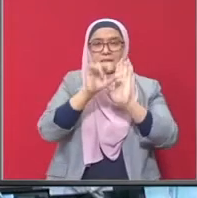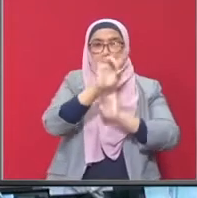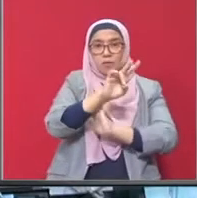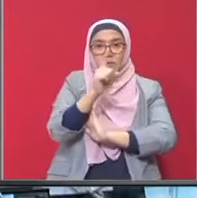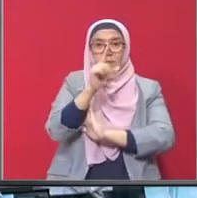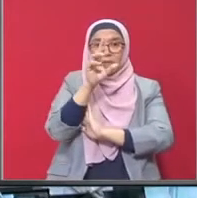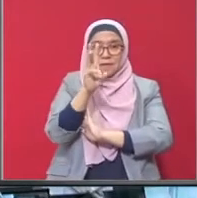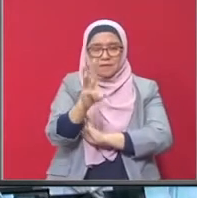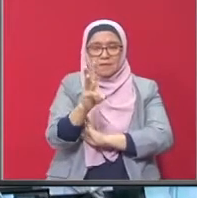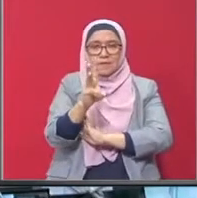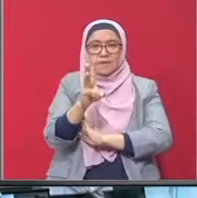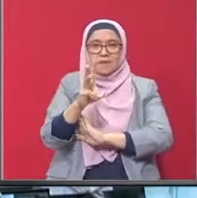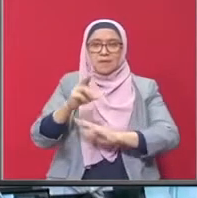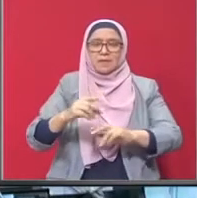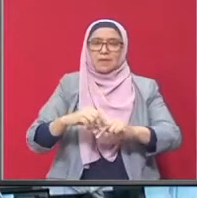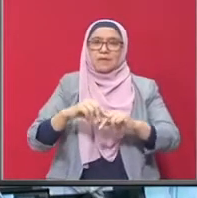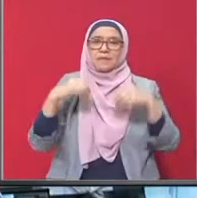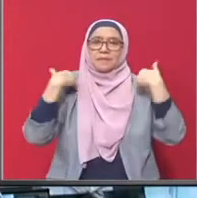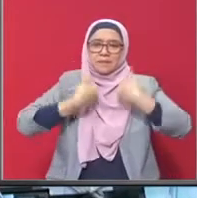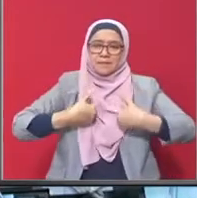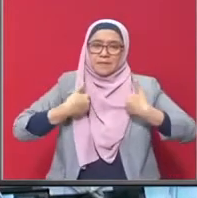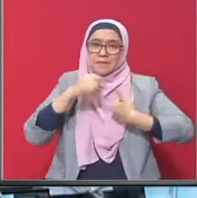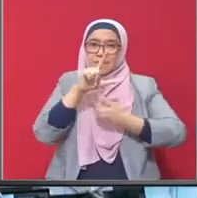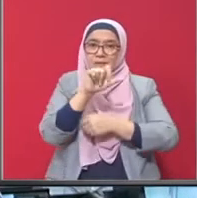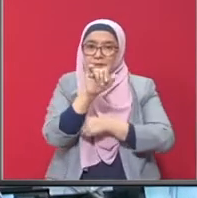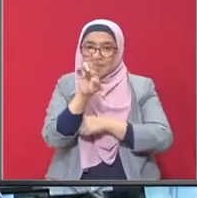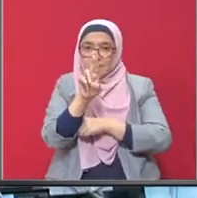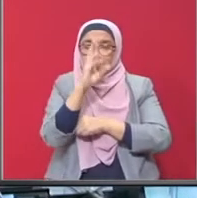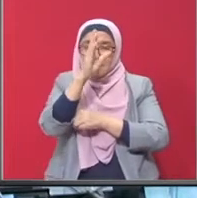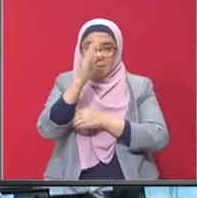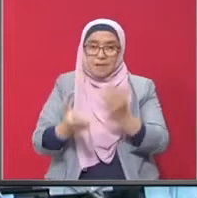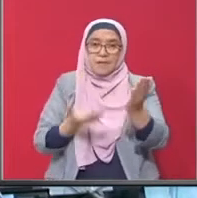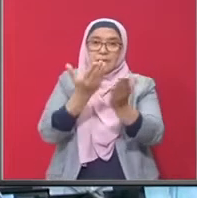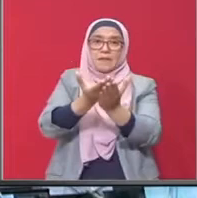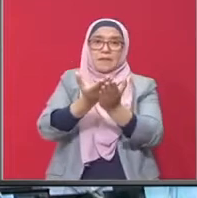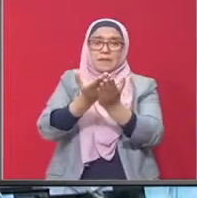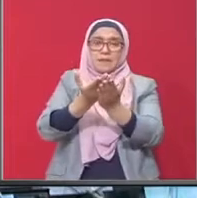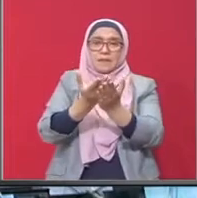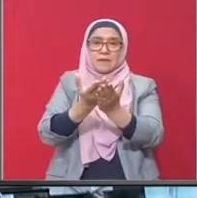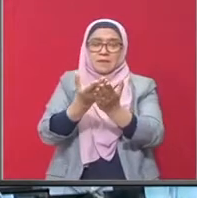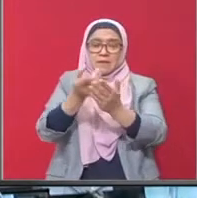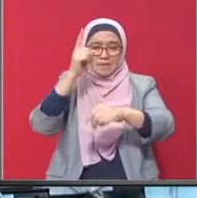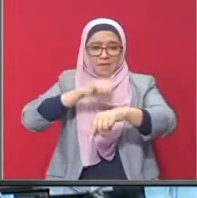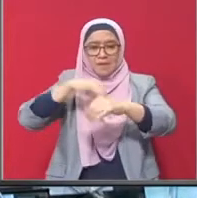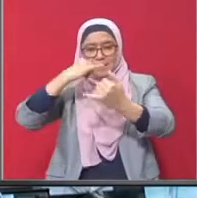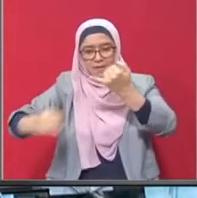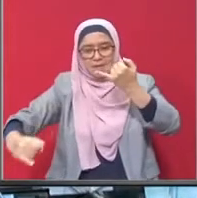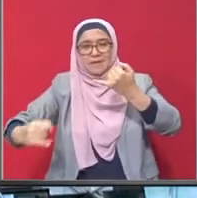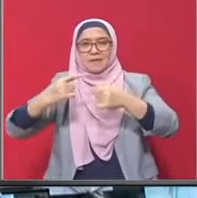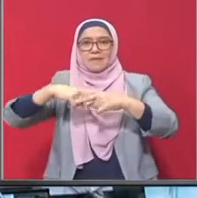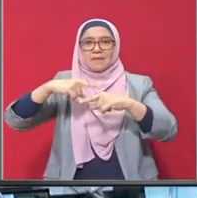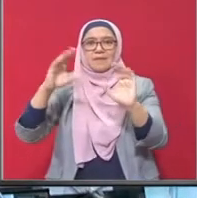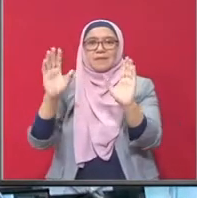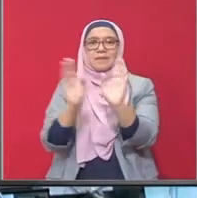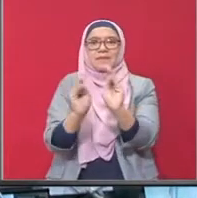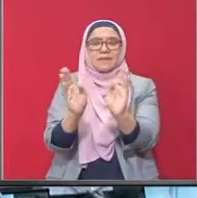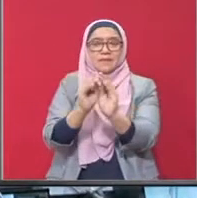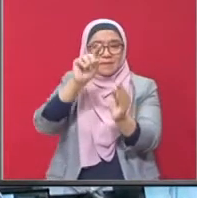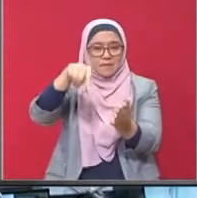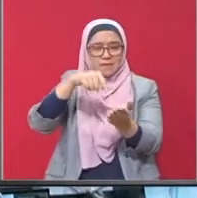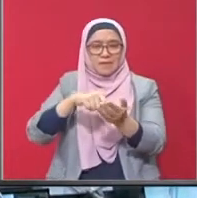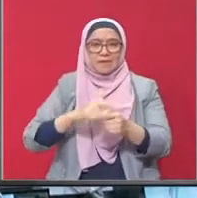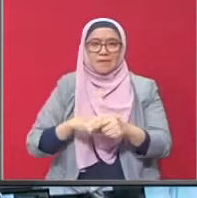ia akan dibentang dalam bahwa ini pada akhir sekali pindahan